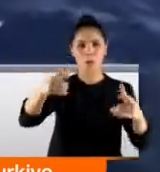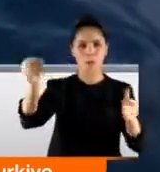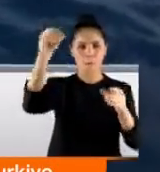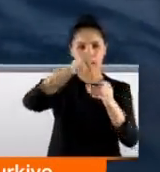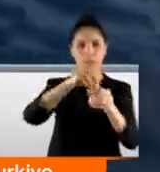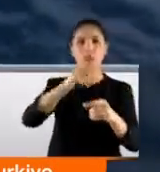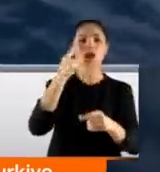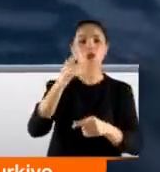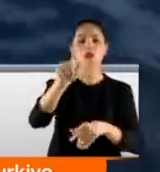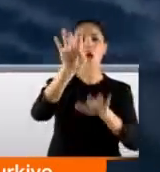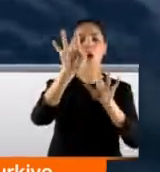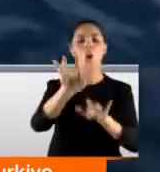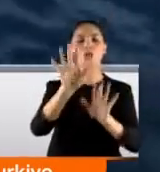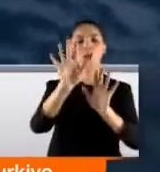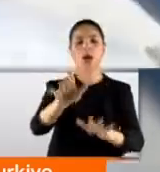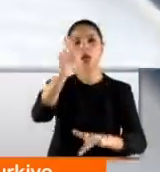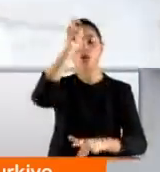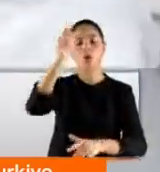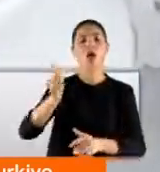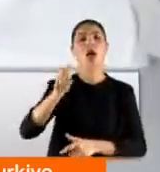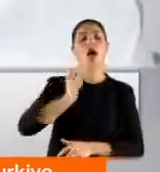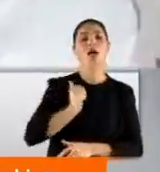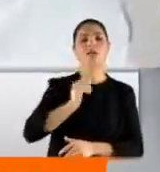Onların imdadına ise Türk askeri koştu.